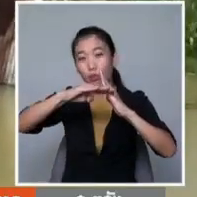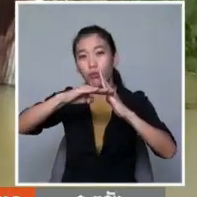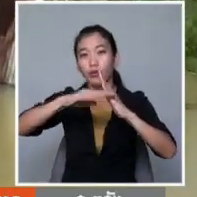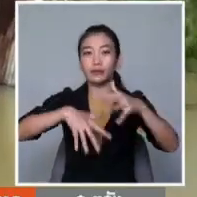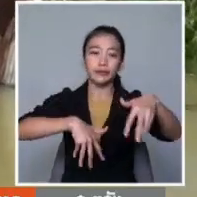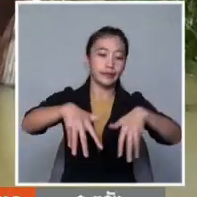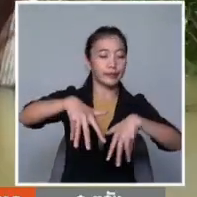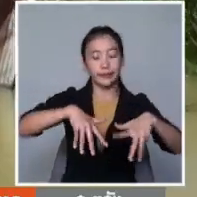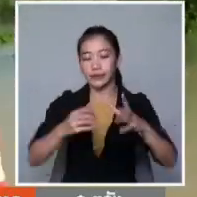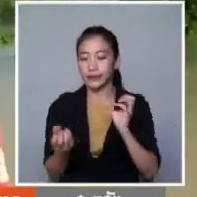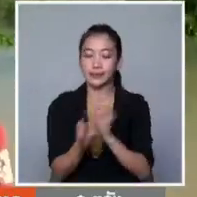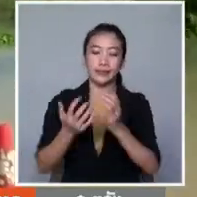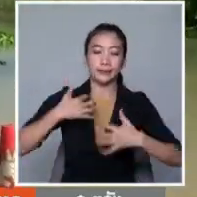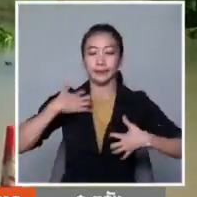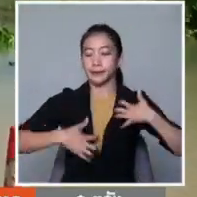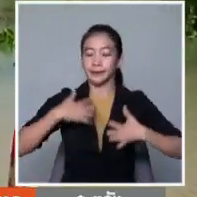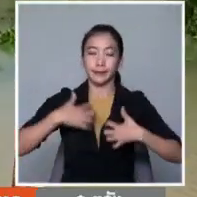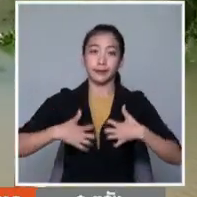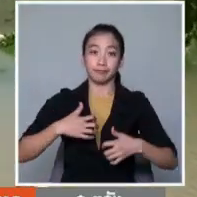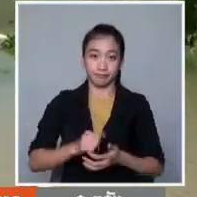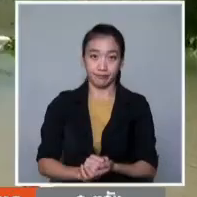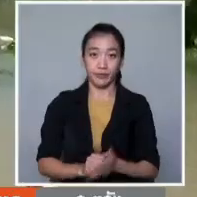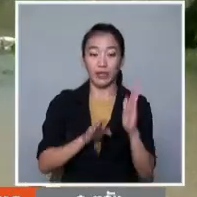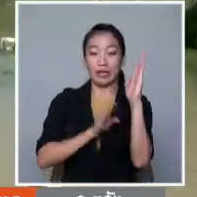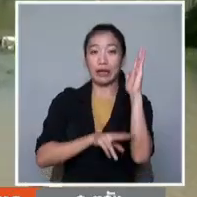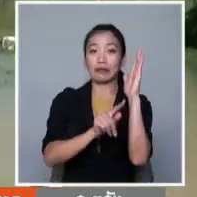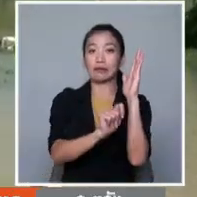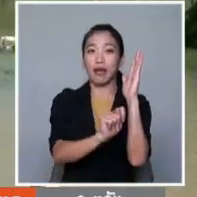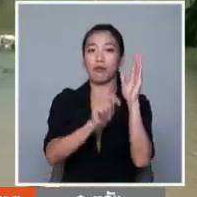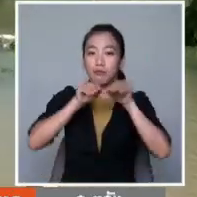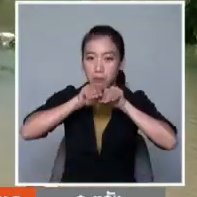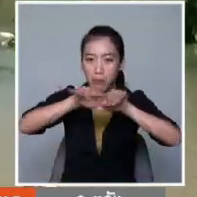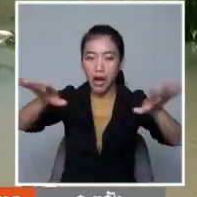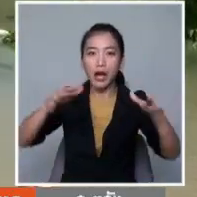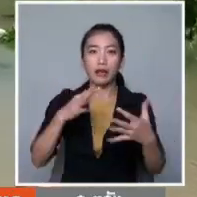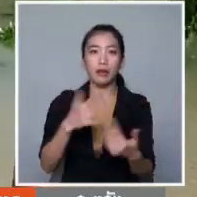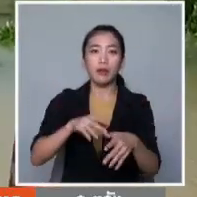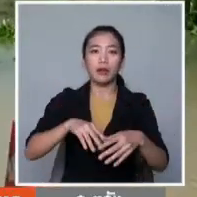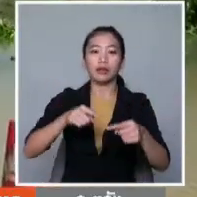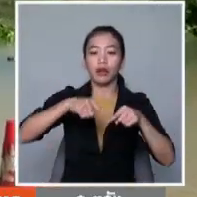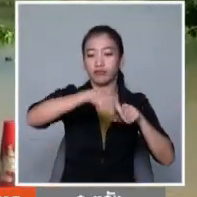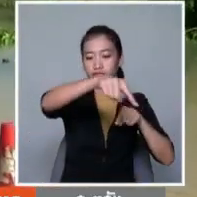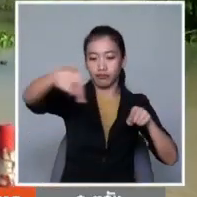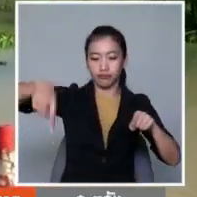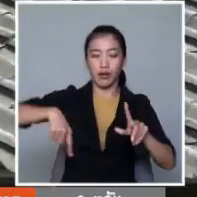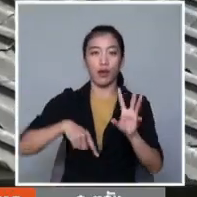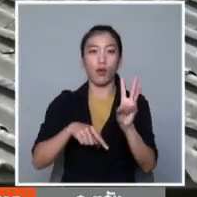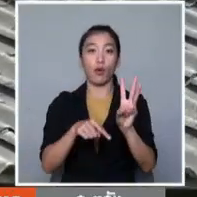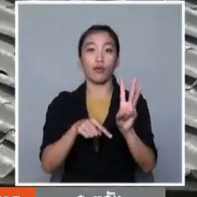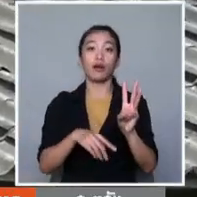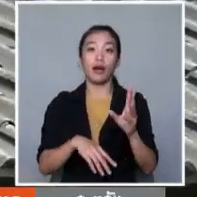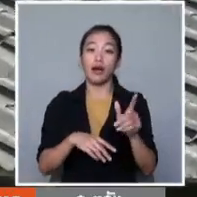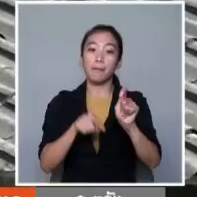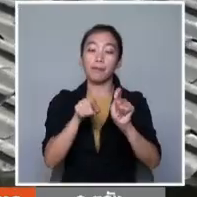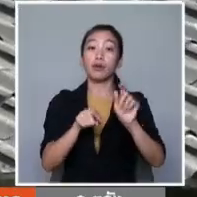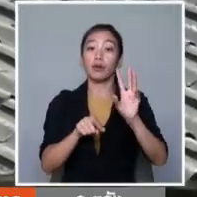ดือดร้อนอย่างหนักเลยทางจังหวัดตรังมีการประกาศเขตภัยพิบัติกรณีฉุกเฉินน้ำท่วมแล้วทั้ง6อำเภอค่ะขณะ